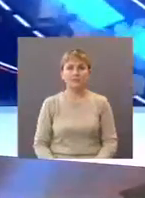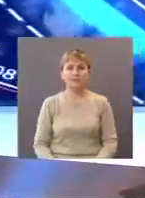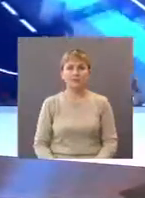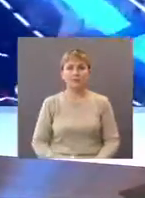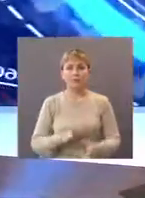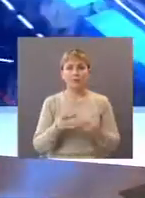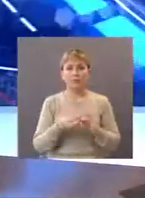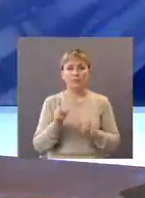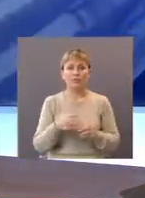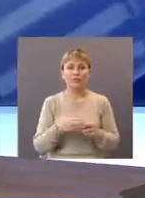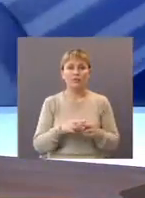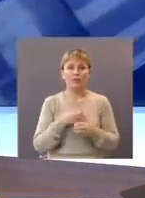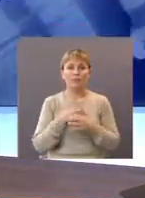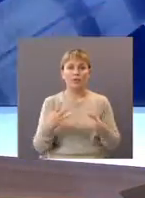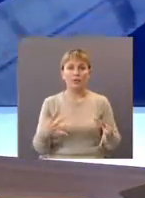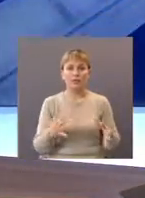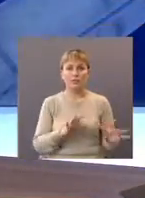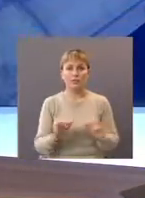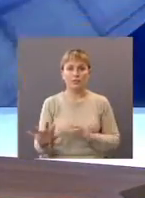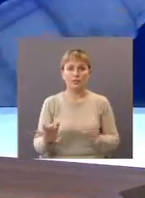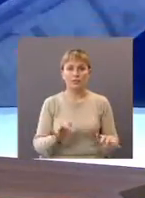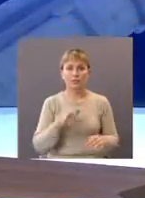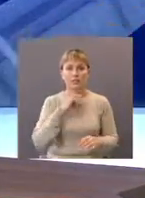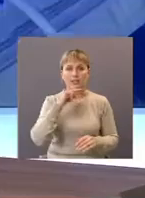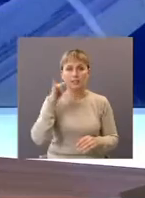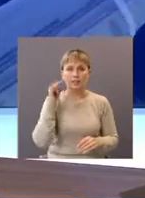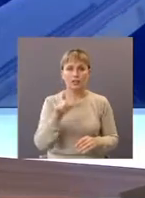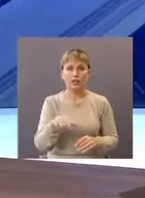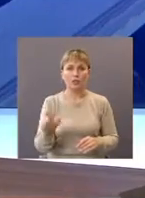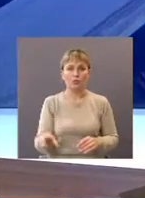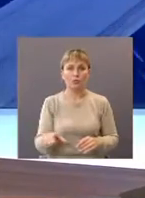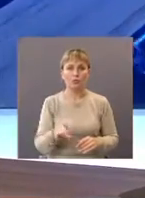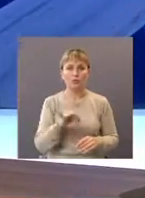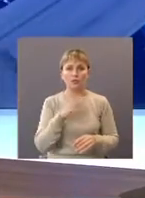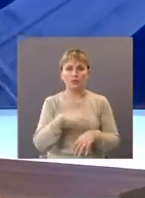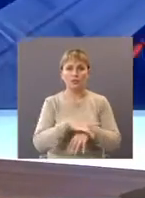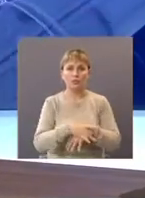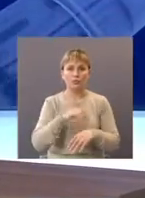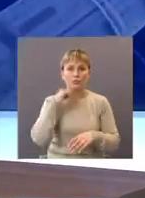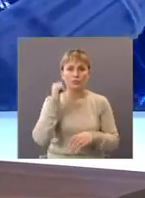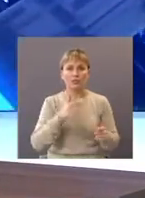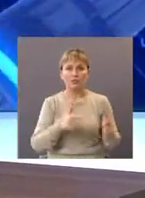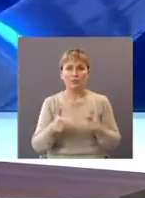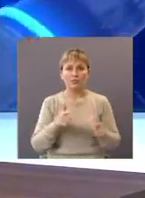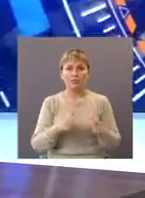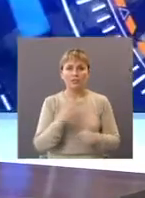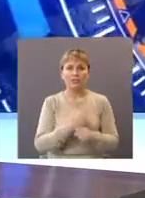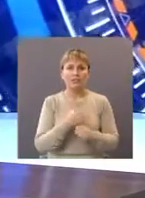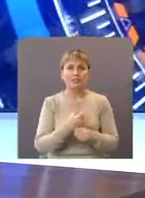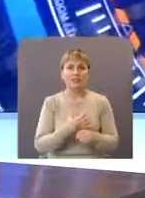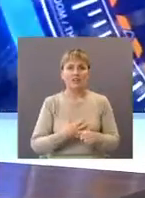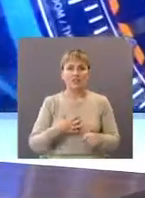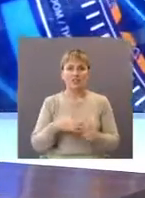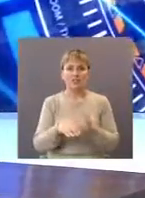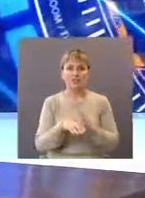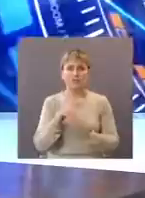Впрочем, даже в этой праздничной суете казахстанские политологи не упускали из виду Ташкент. Узбекистан готовится сделать важнейший